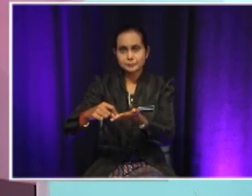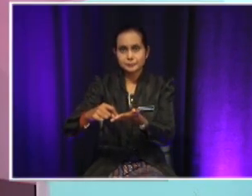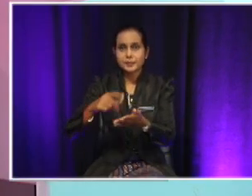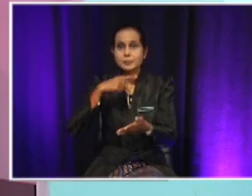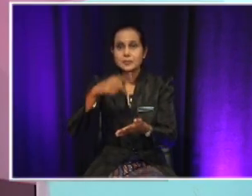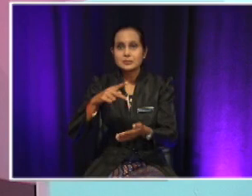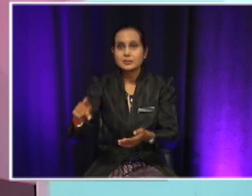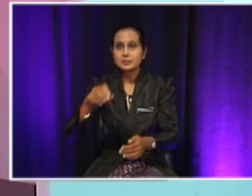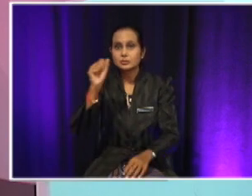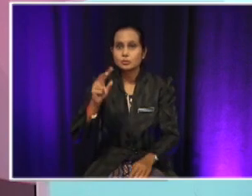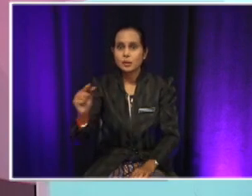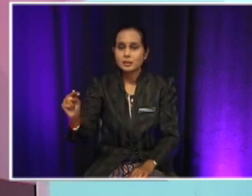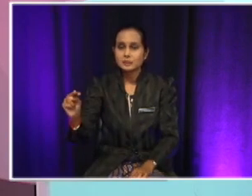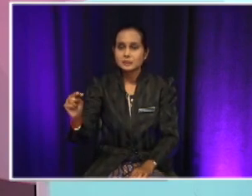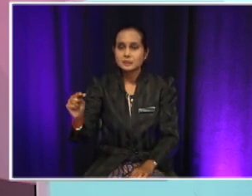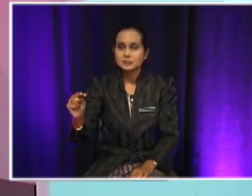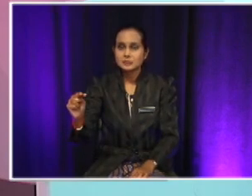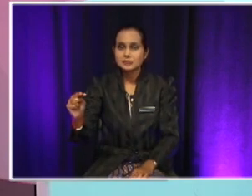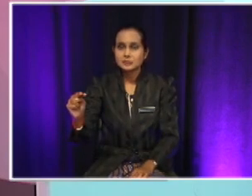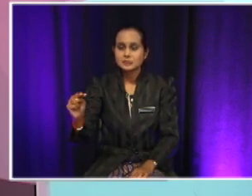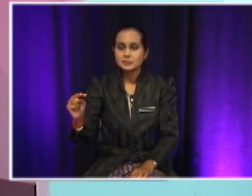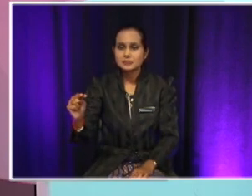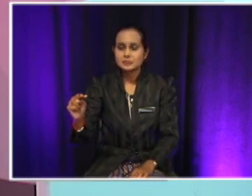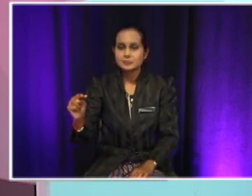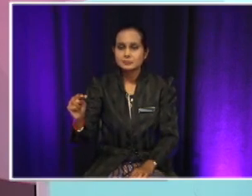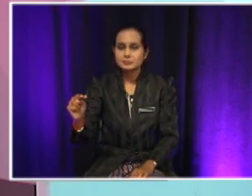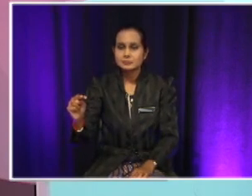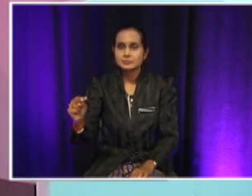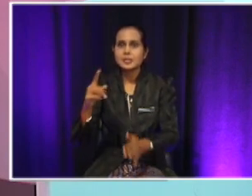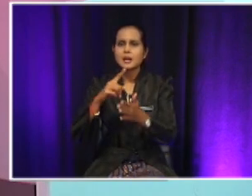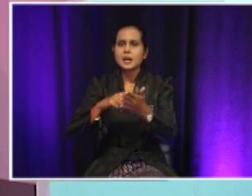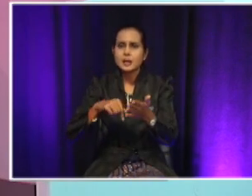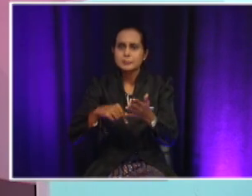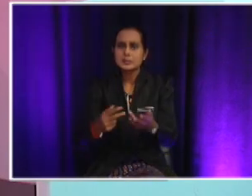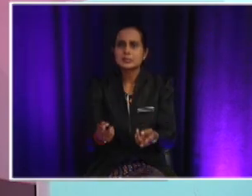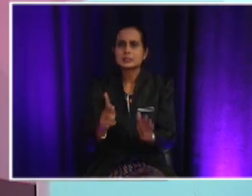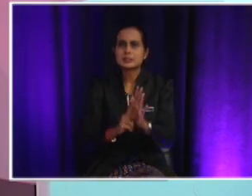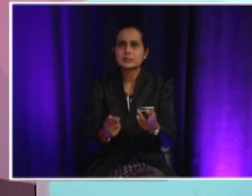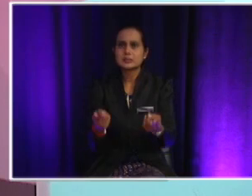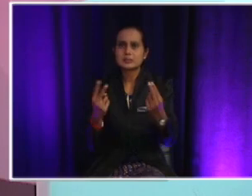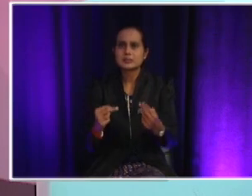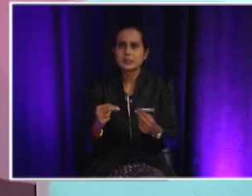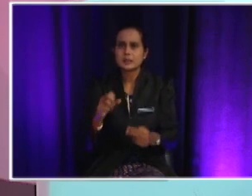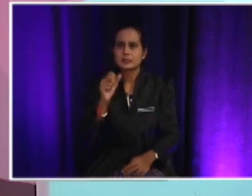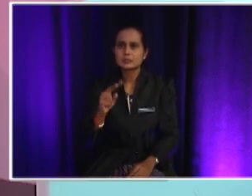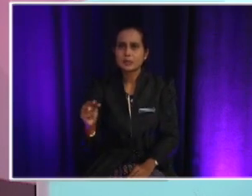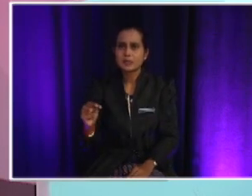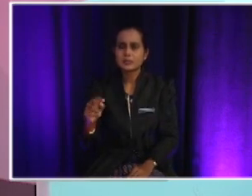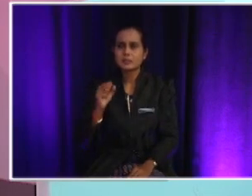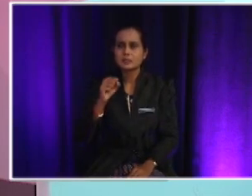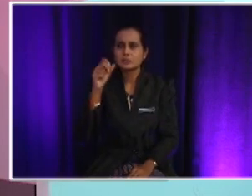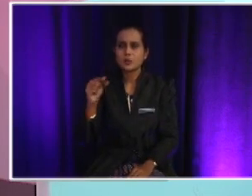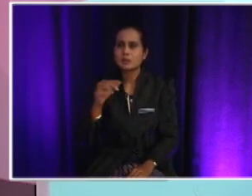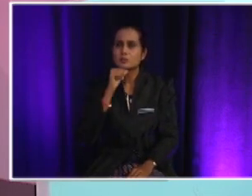pastikan soalan, nyatakan pastikan apakah kehendak soalan. Okey, soalan bukan tanya jenis